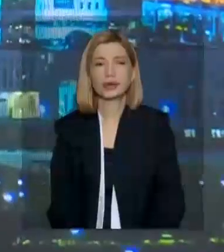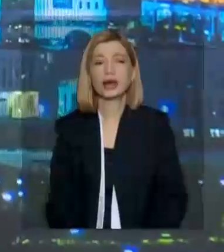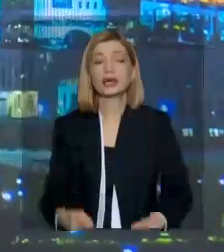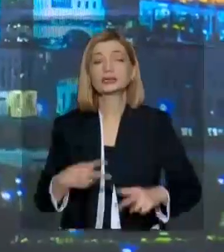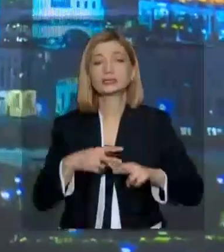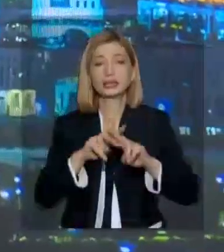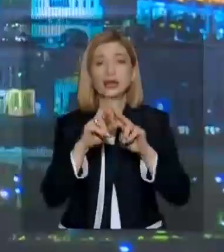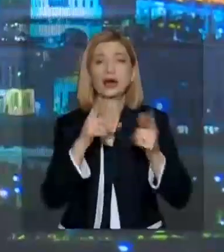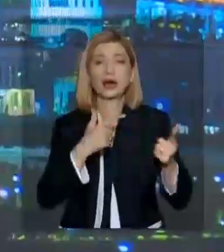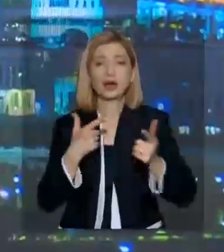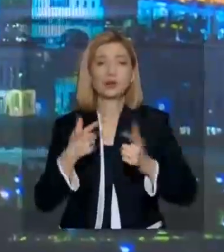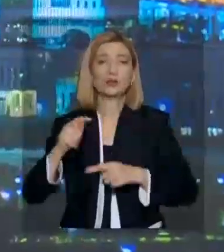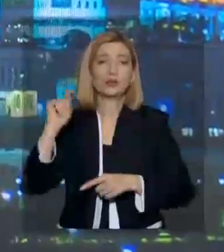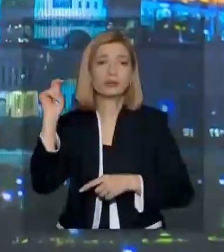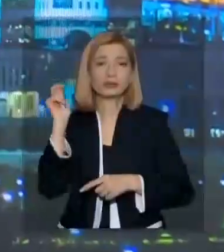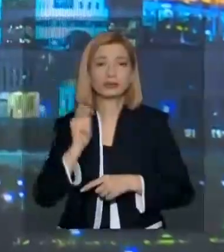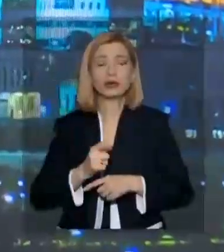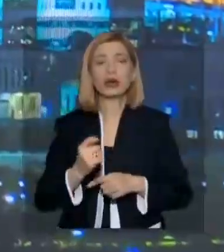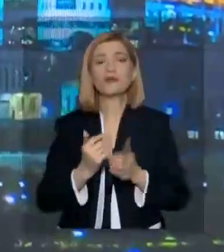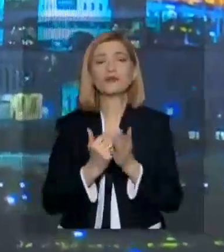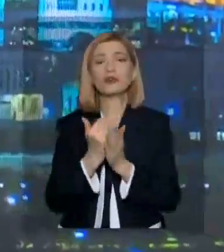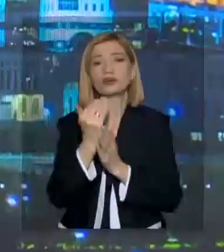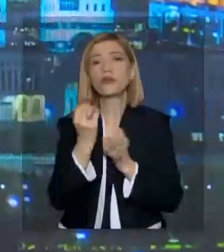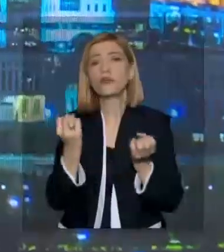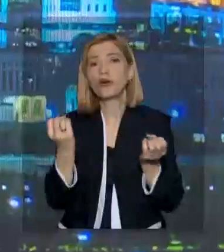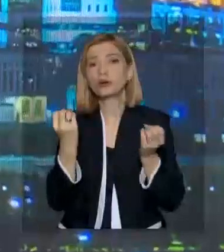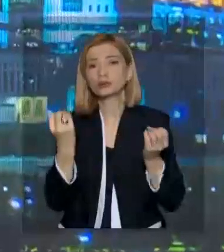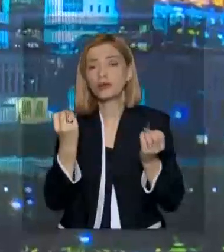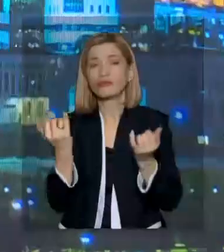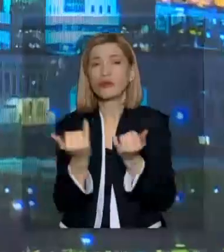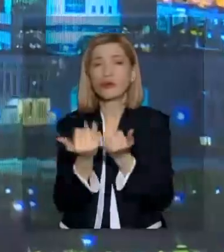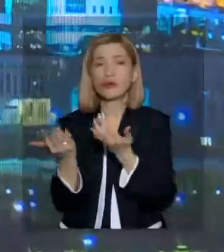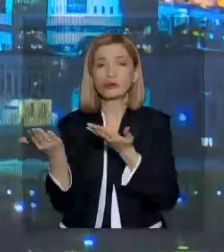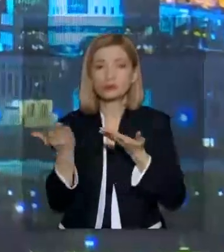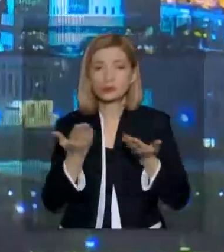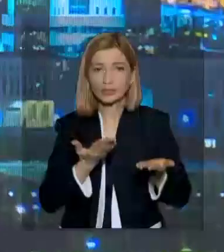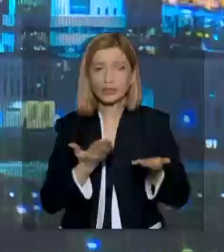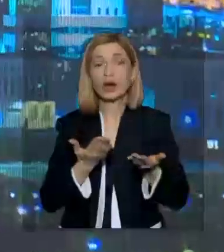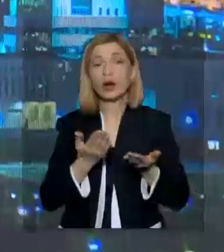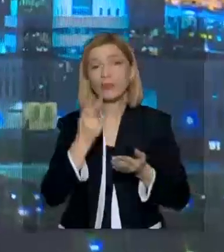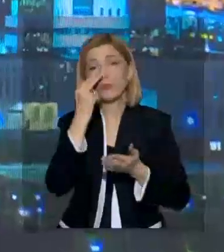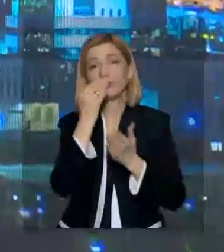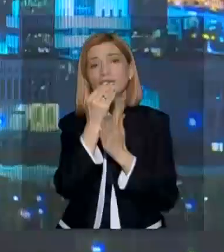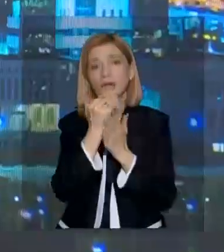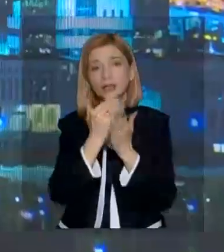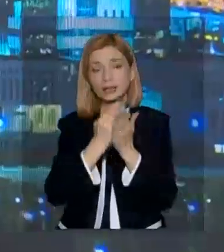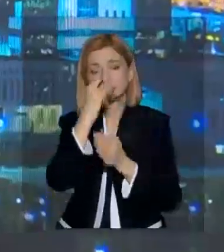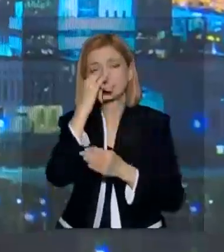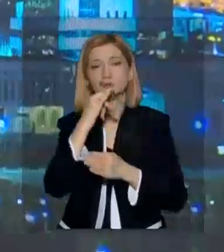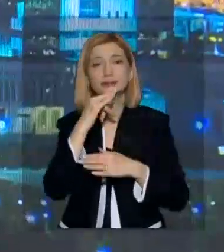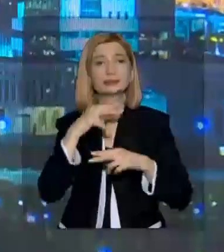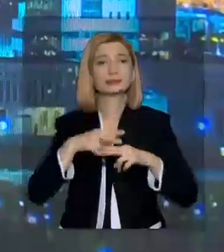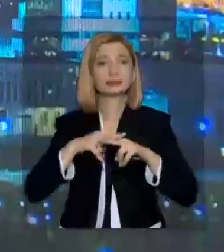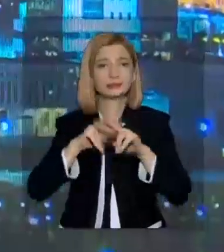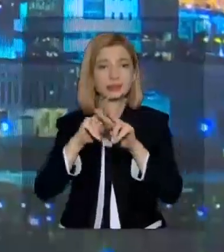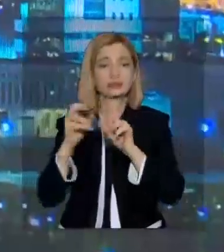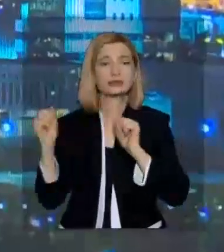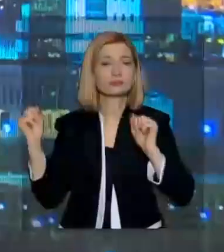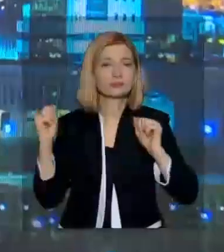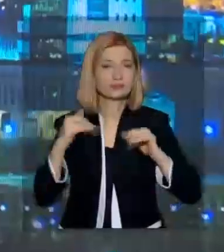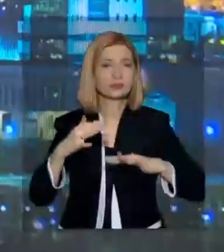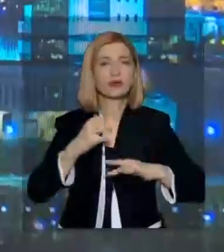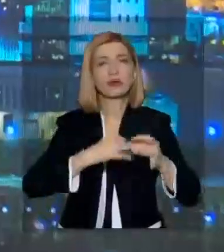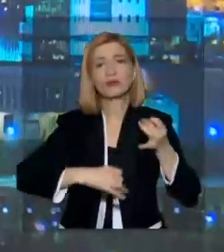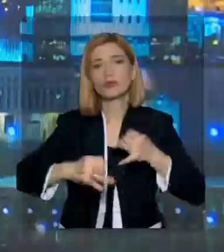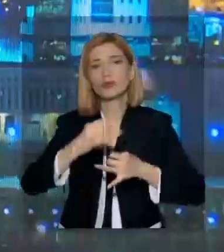Астана готовится к приезду высокопоставленных гостей. По традиции, столица Казахстана станет дискуссионной